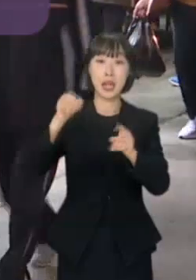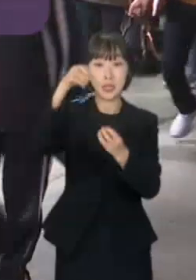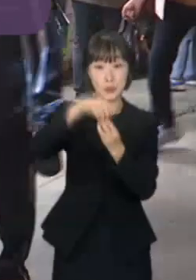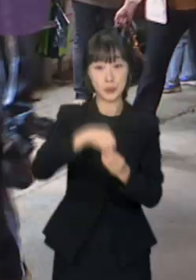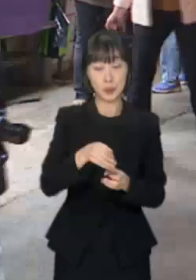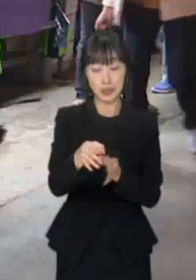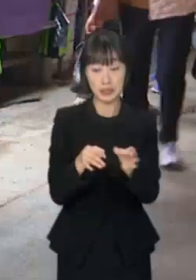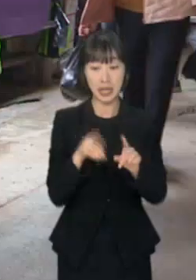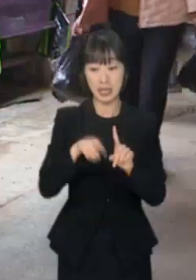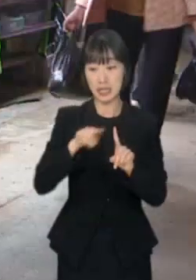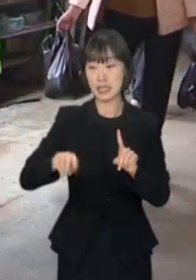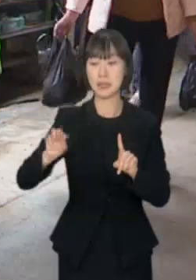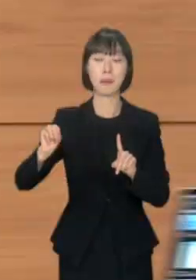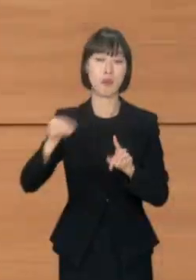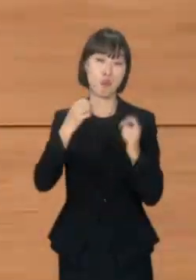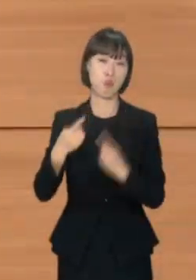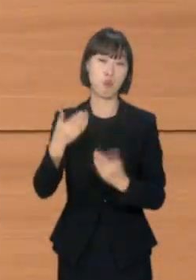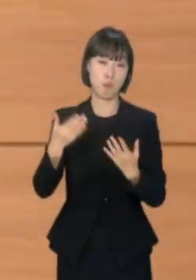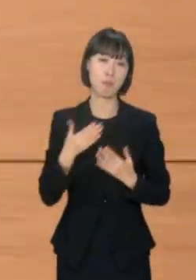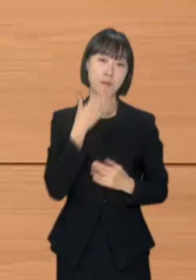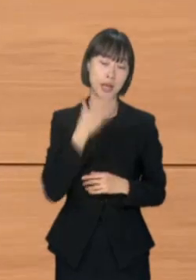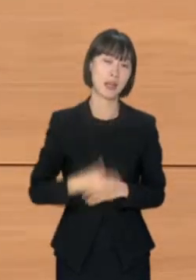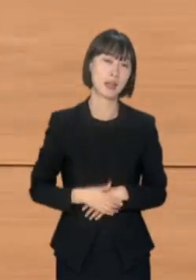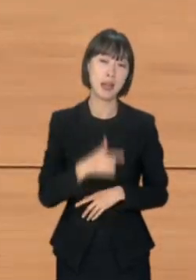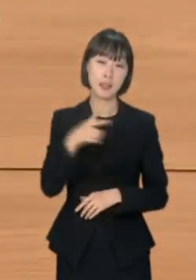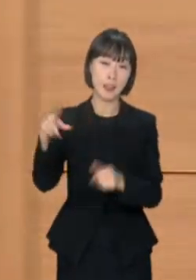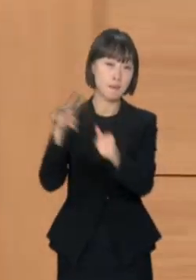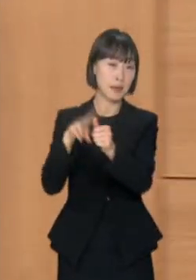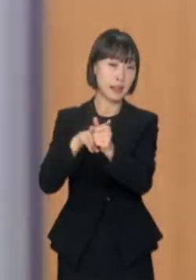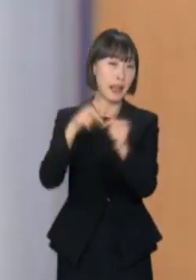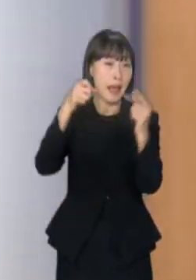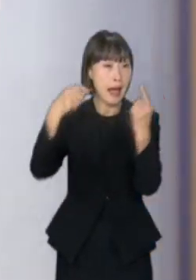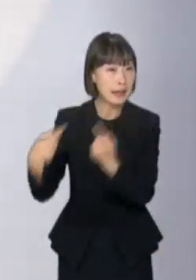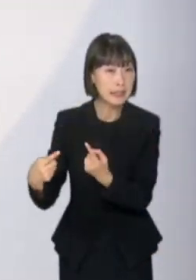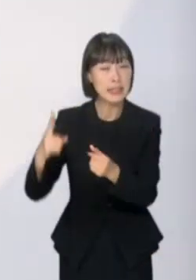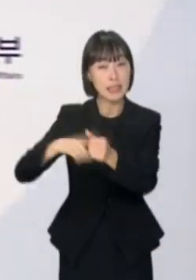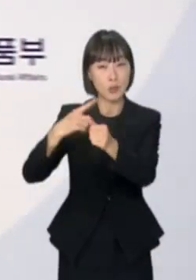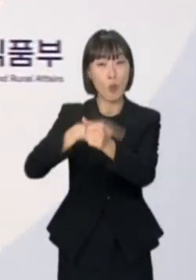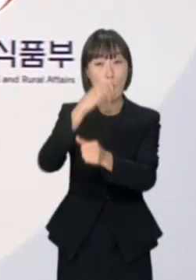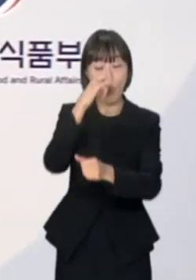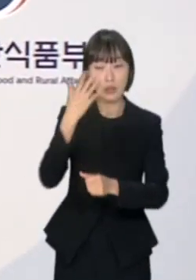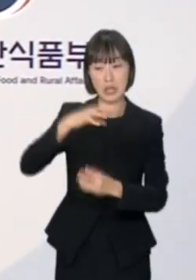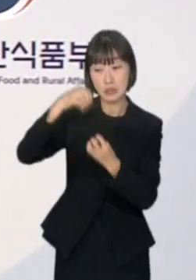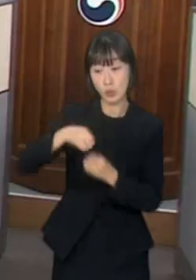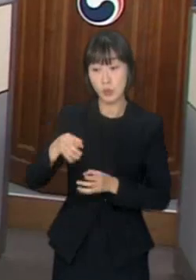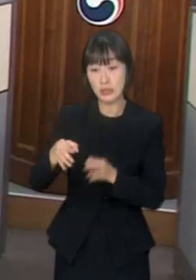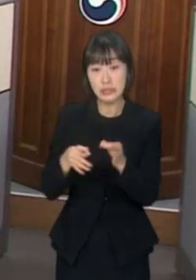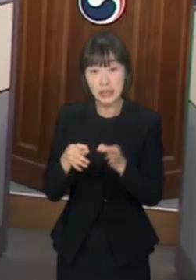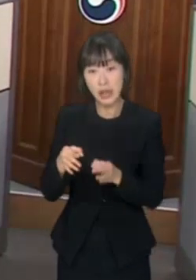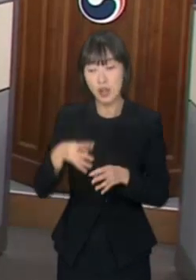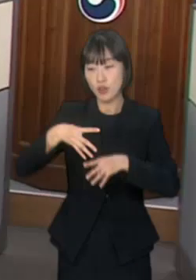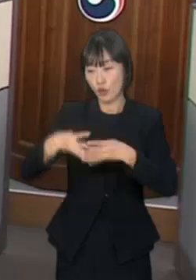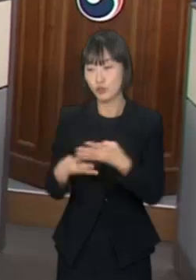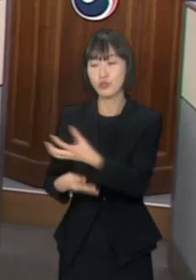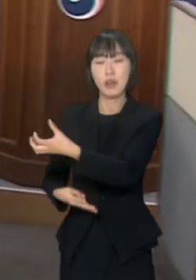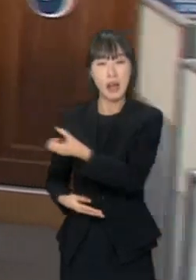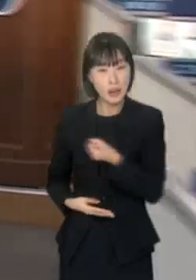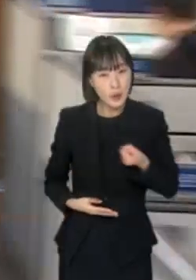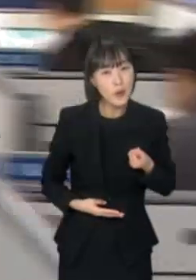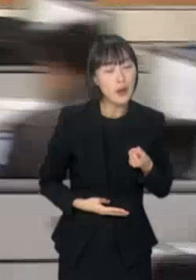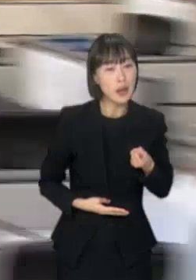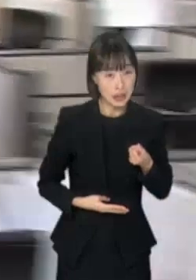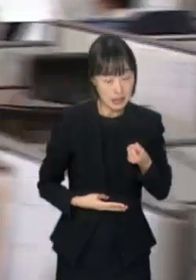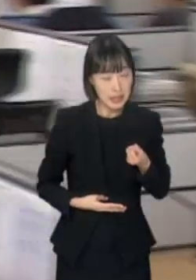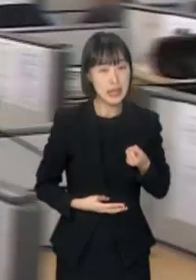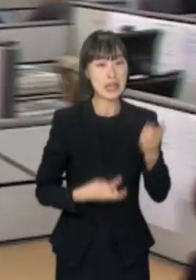전통시장에서는 3만 원까지입니다. 대형마트에서는 할인이 자동 적용되지만 전통시장에선 영수증을 챙겨 상품권